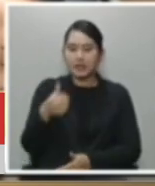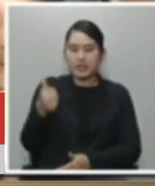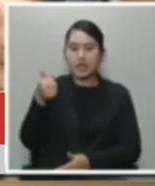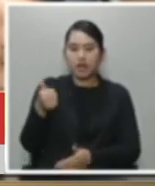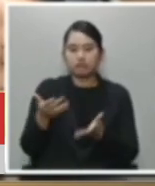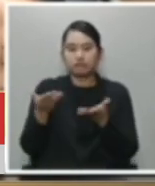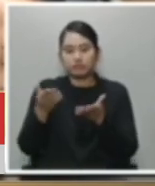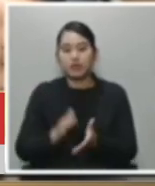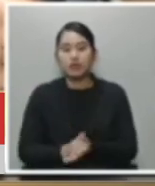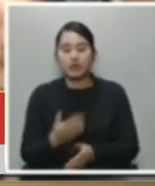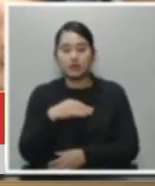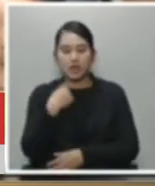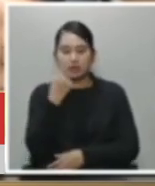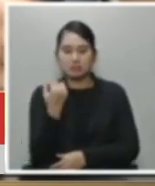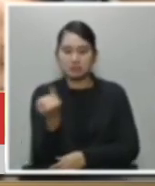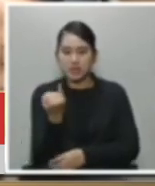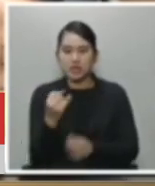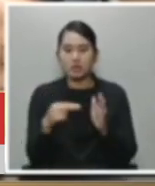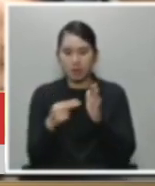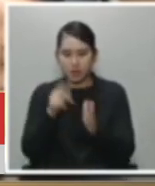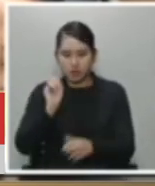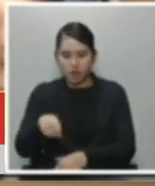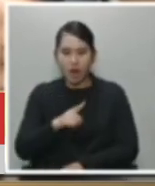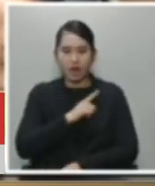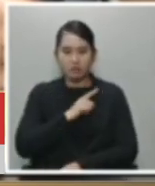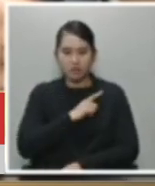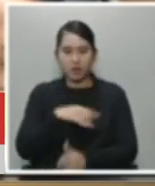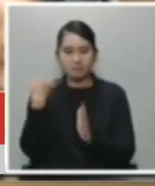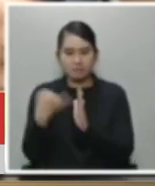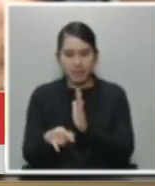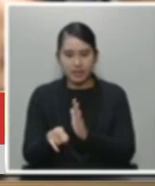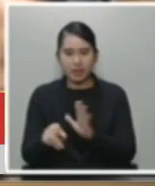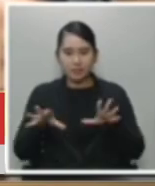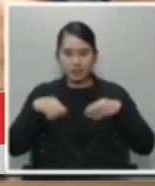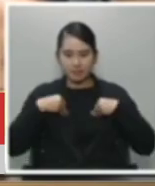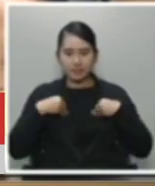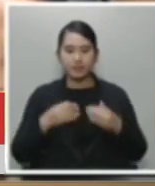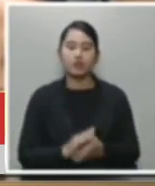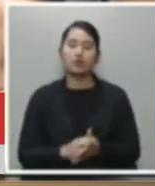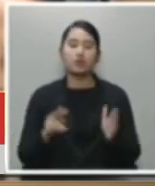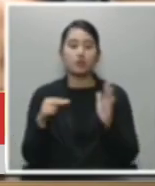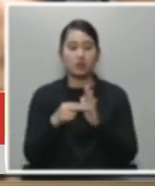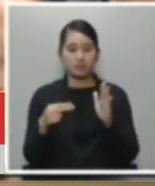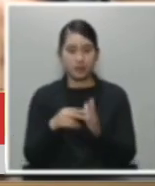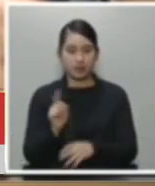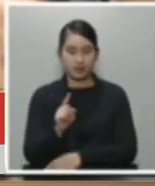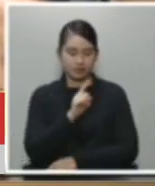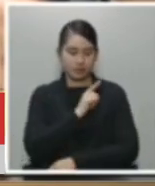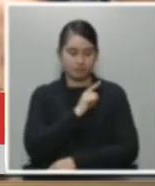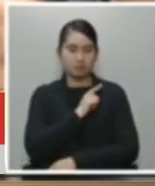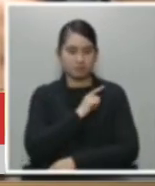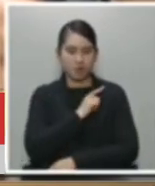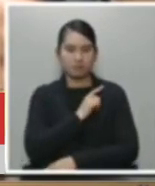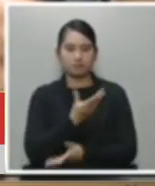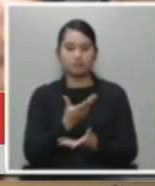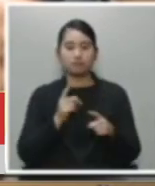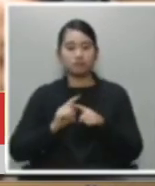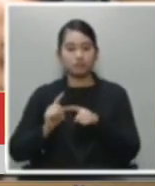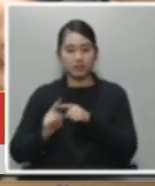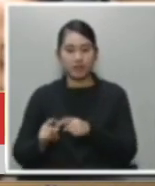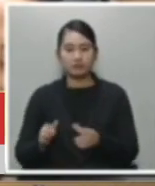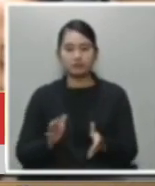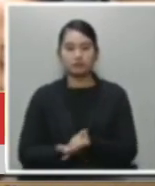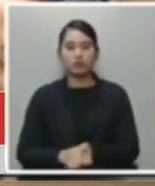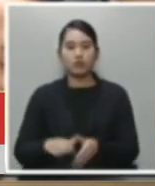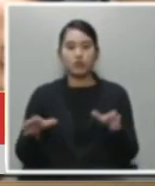ไปคนไหนเลวนี่ก็ต้องรับผิดสิ่งเหล่านี้แสดงให้เห็นถึงความรับผิดชอบความสามารถของกองทั